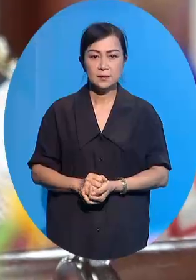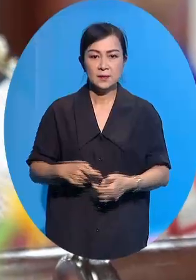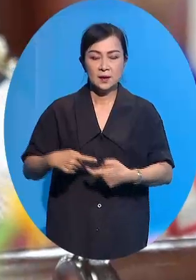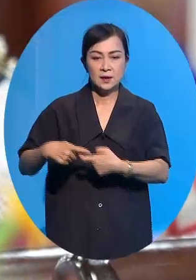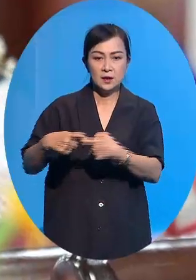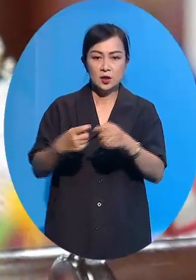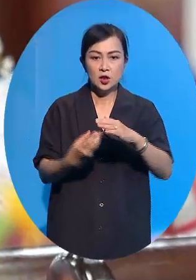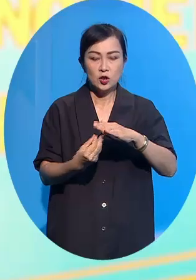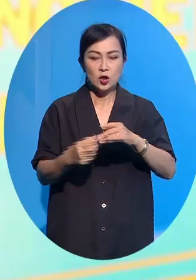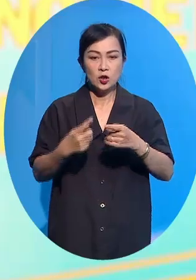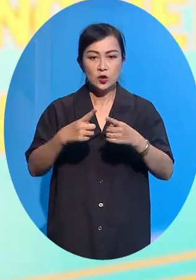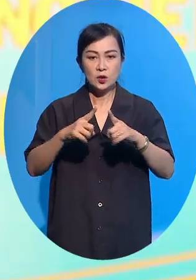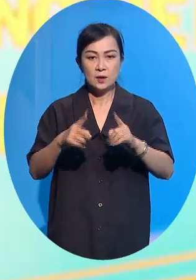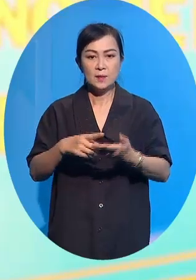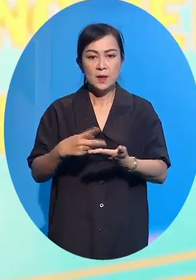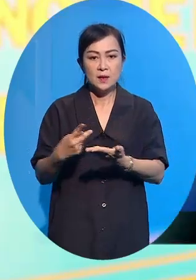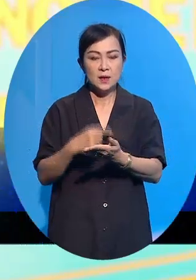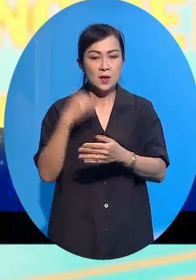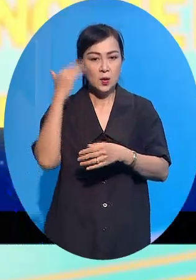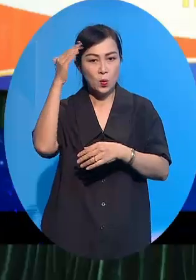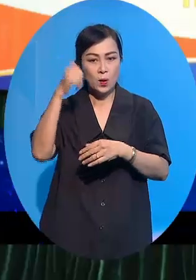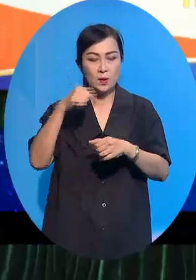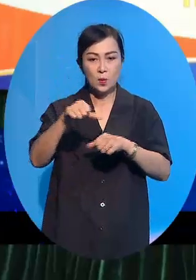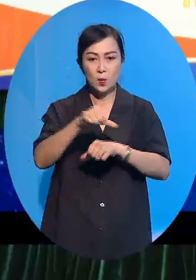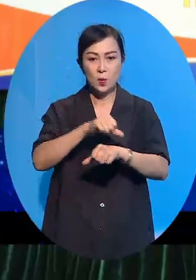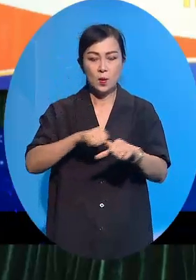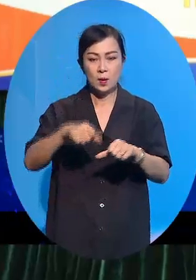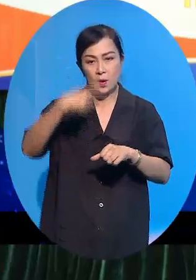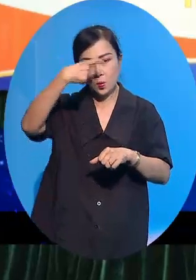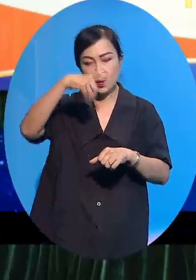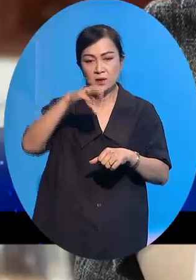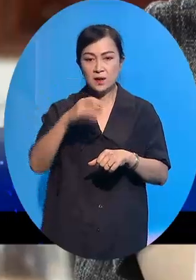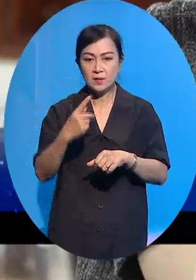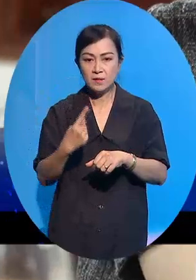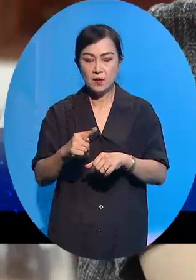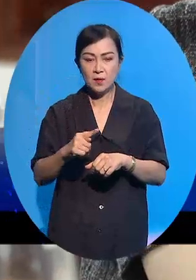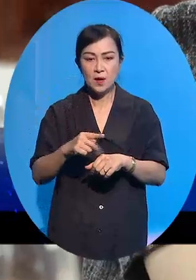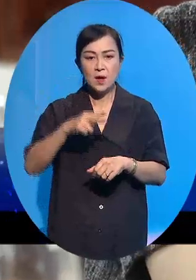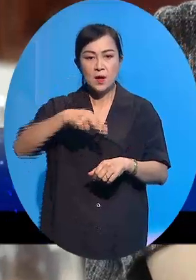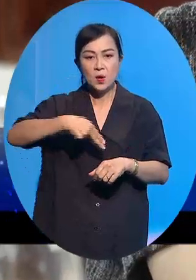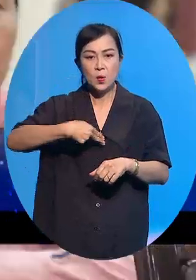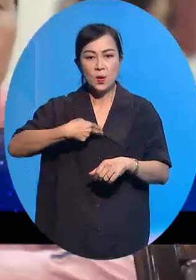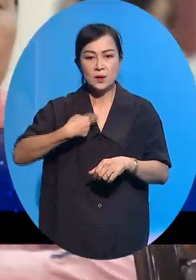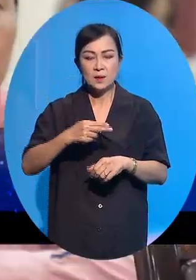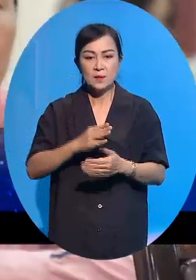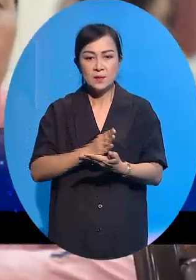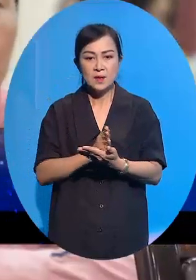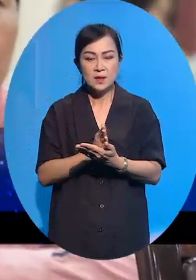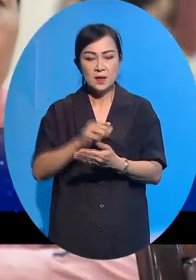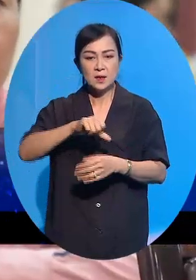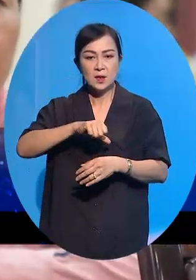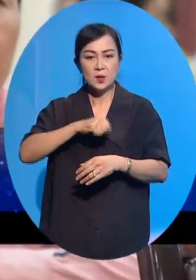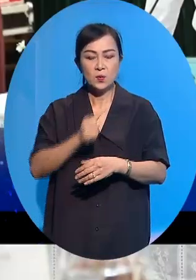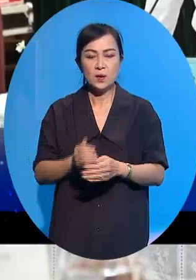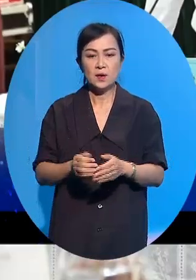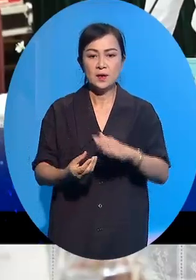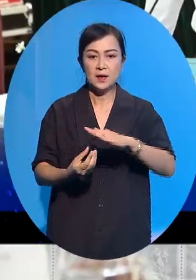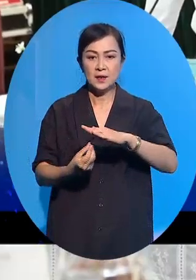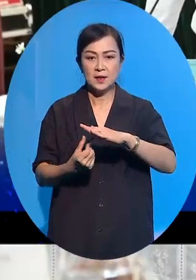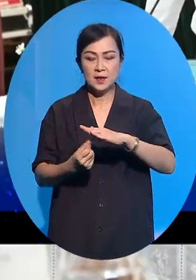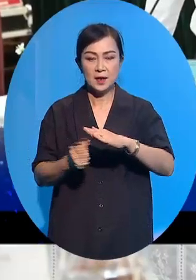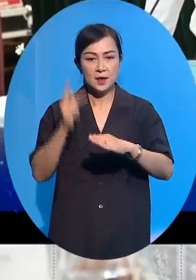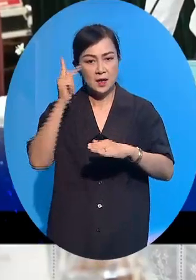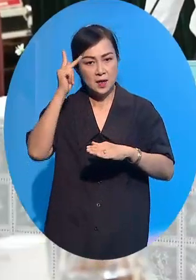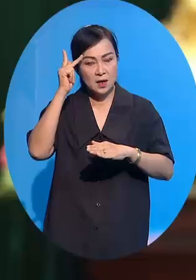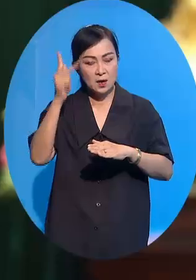Kết nối ngân hàng doanh nghiệp là sự kiện quan trọng trong hoạt động kinh tế của quận Tân Phú, thể hiện sự quan tâm, đồng hành, chia sẻ của chính quyền và ngành ngân hàng với những